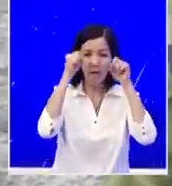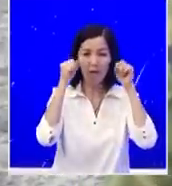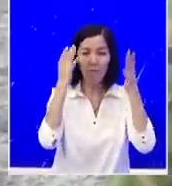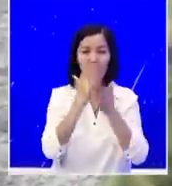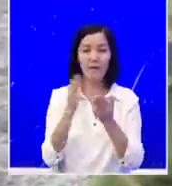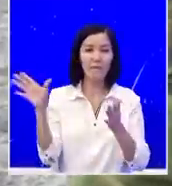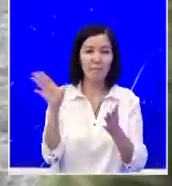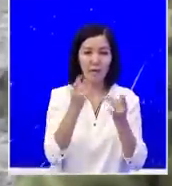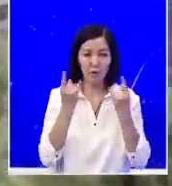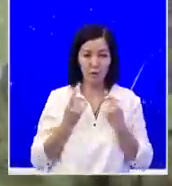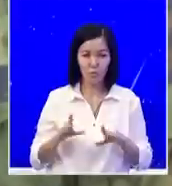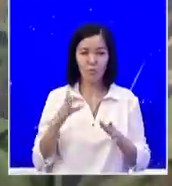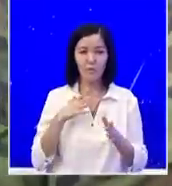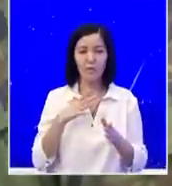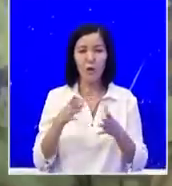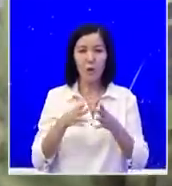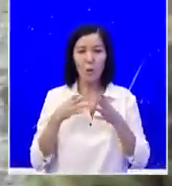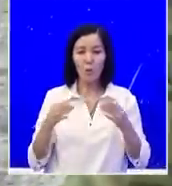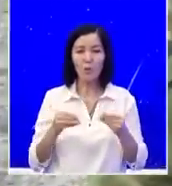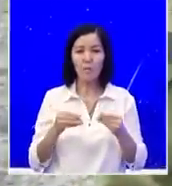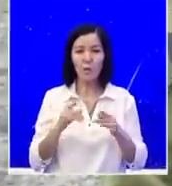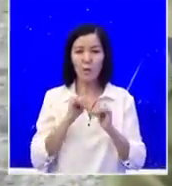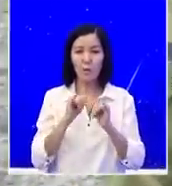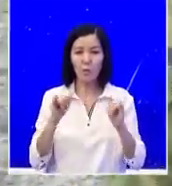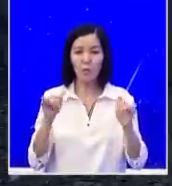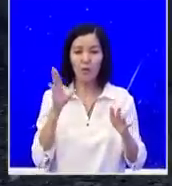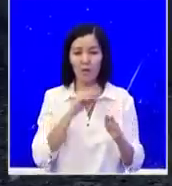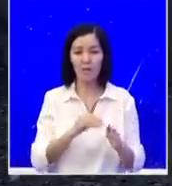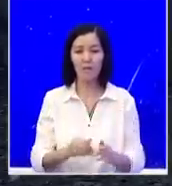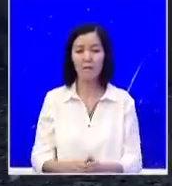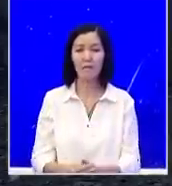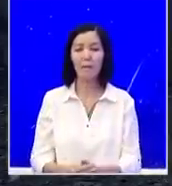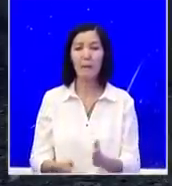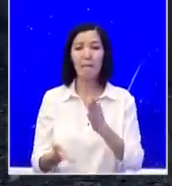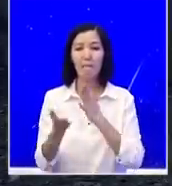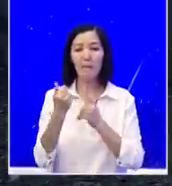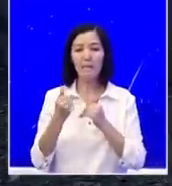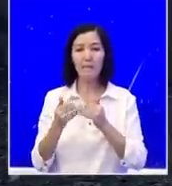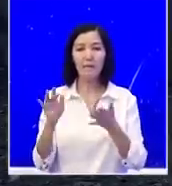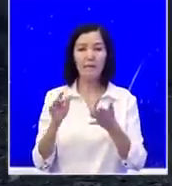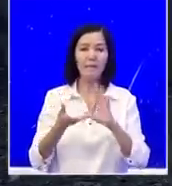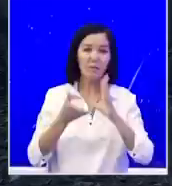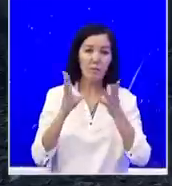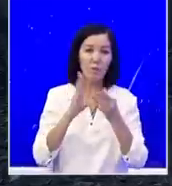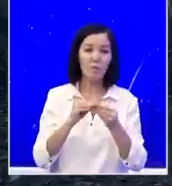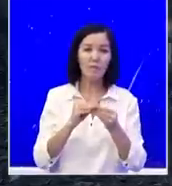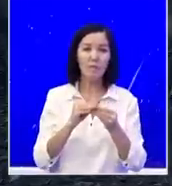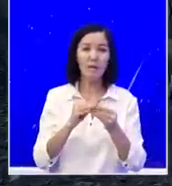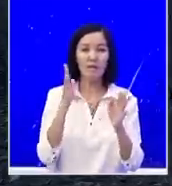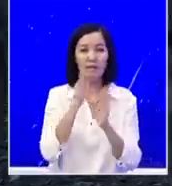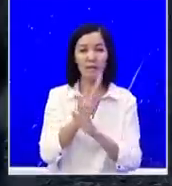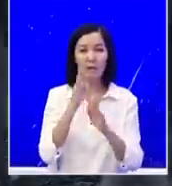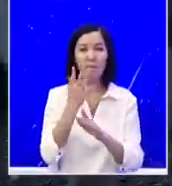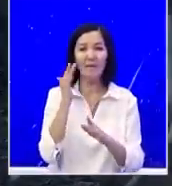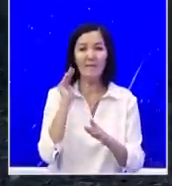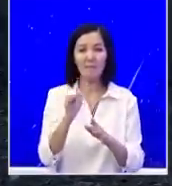әзір. Енді көктем уақыты болған кейін аңның төлдейтін уақыты. Былтырғы санақ нәтижесінде қарақұйрықтың саны табиғи паркте